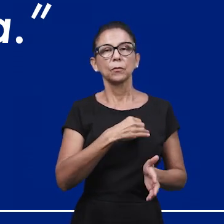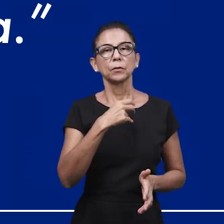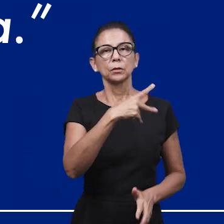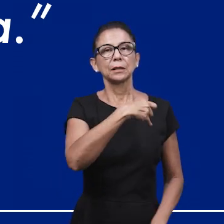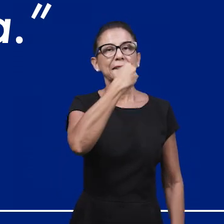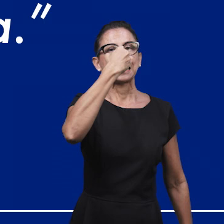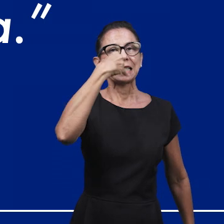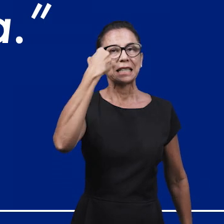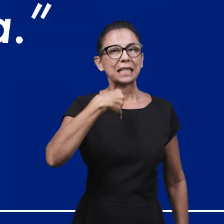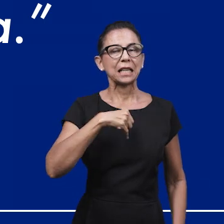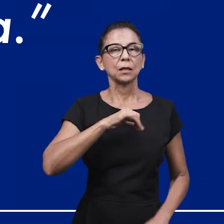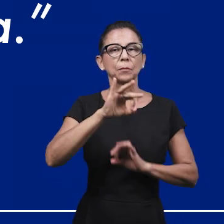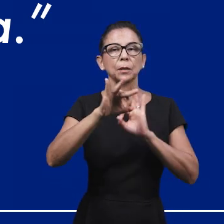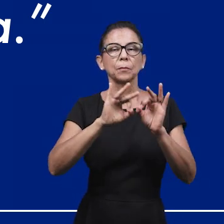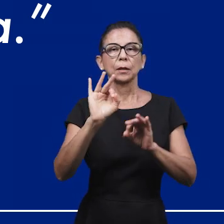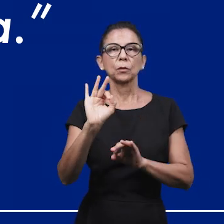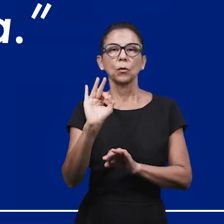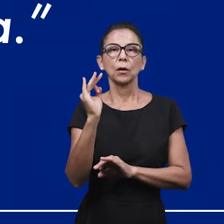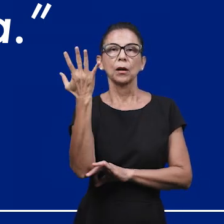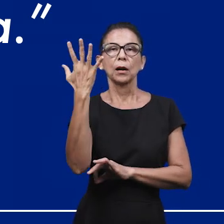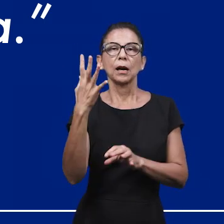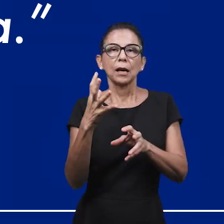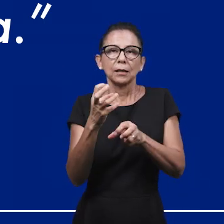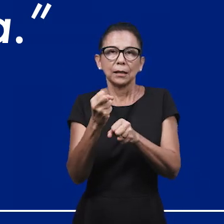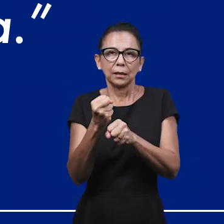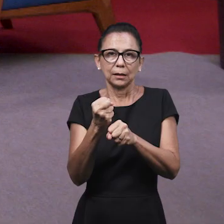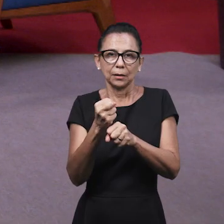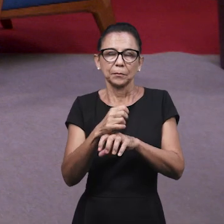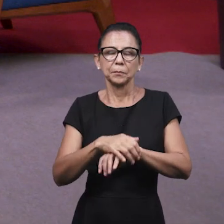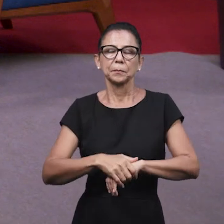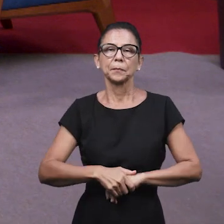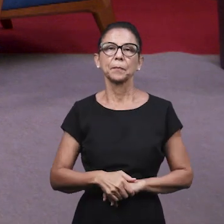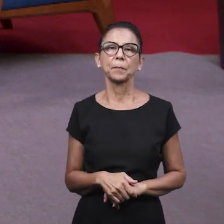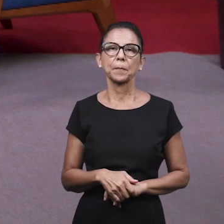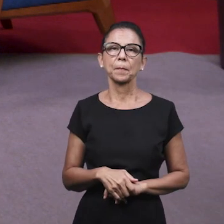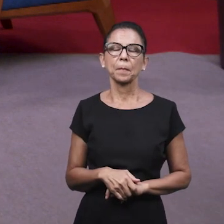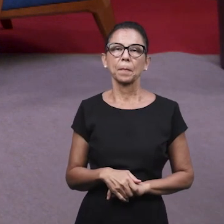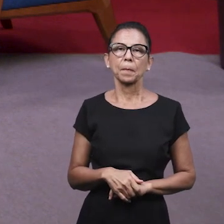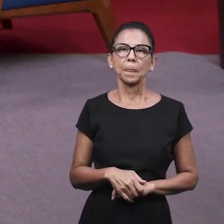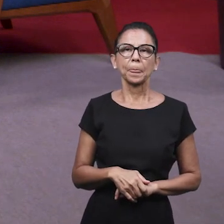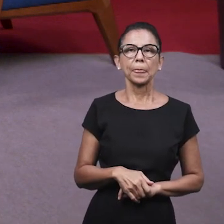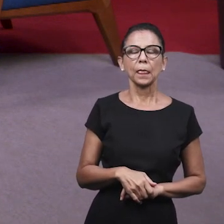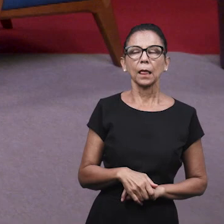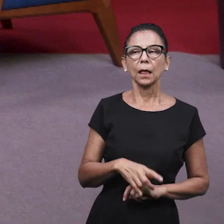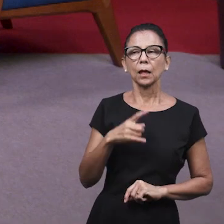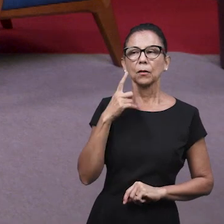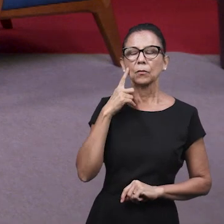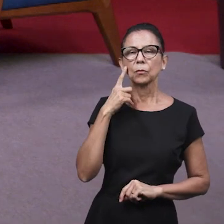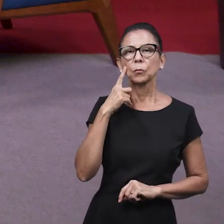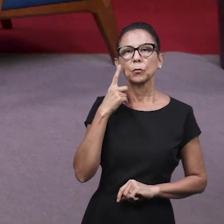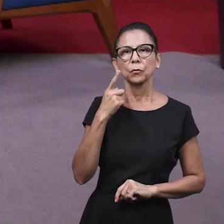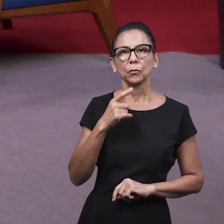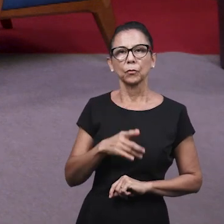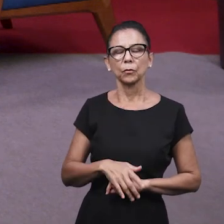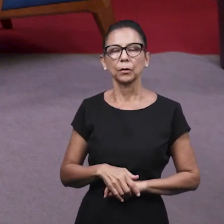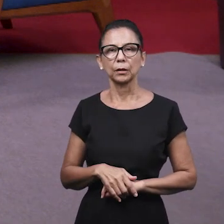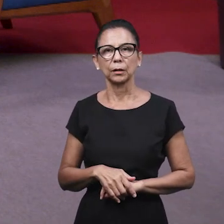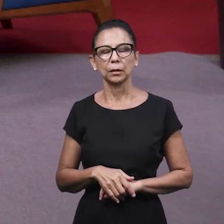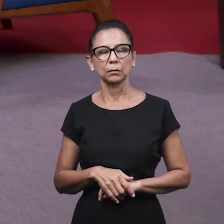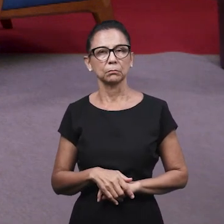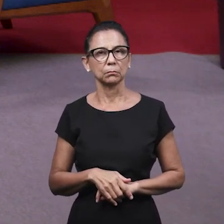Dieu lui avait dit. Donc, on voit ici un texte, pas du début de l'épisode.